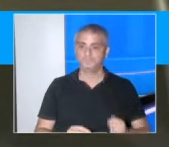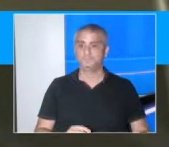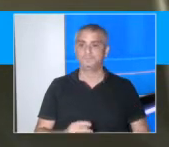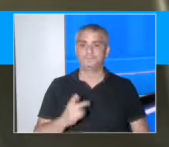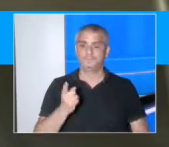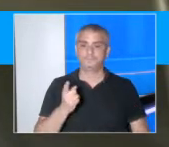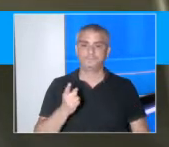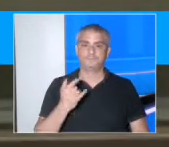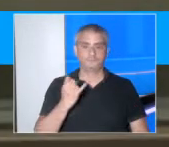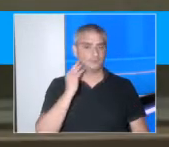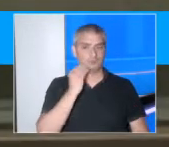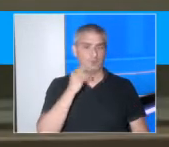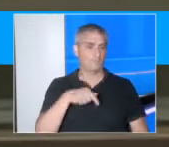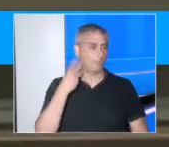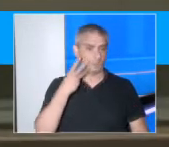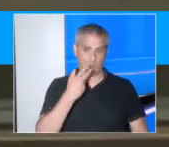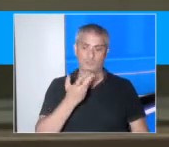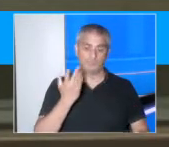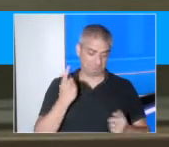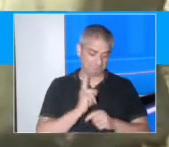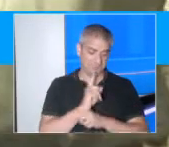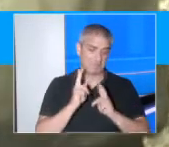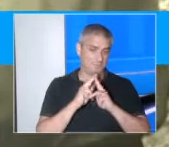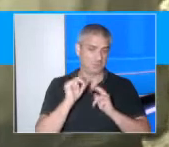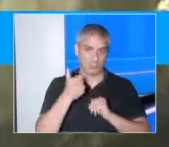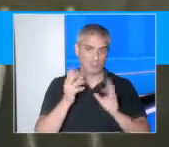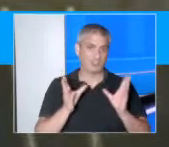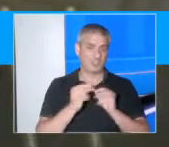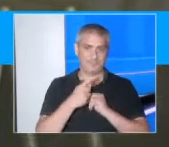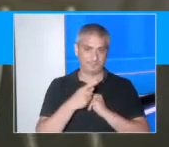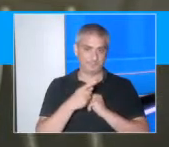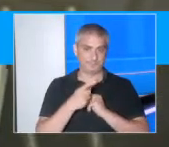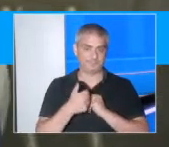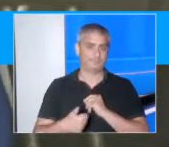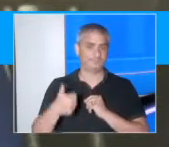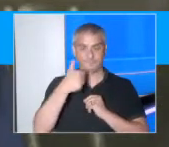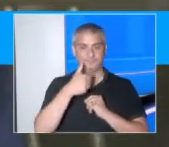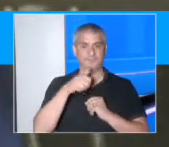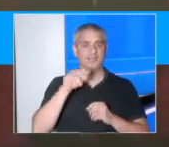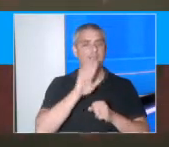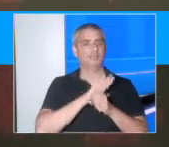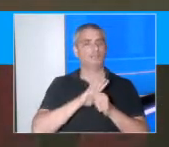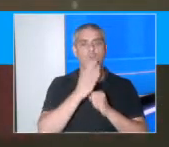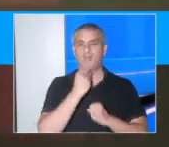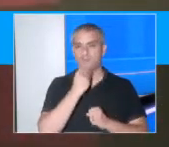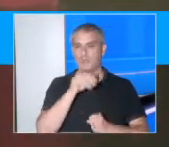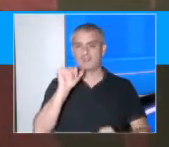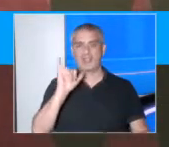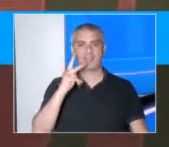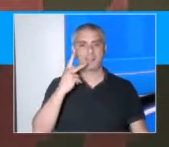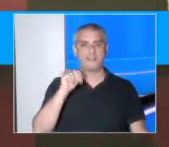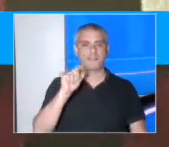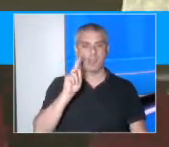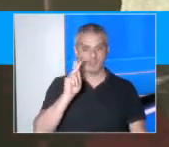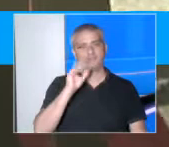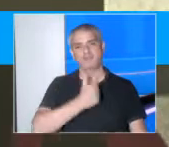היו עכשיו שעת צהריים פה בוושינגטון, הייתה פגישה ראשונה עם מנכ״ל איפאק. הפגישות עם